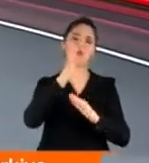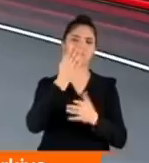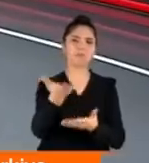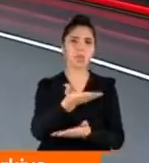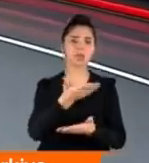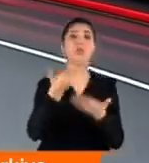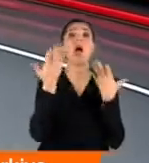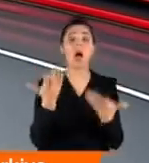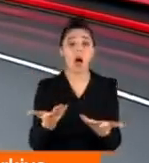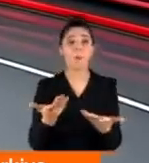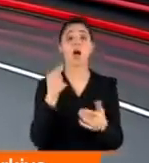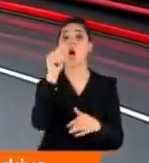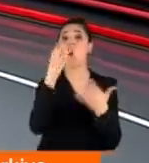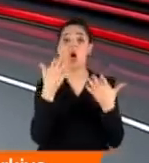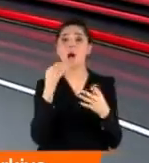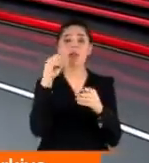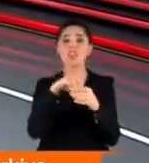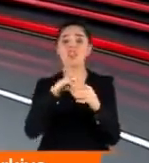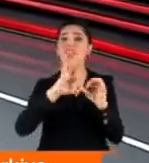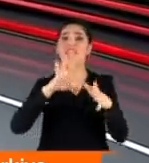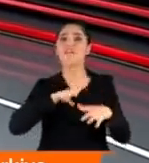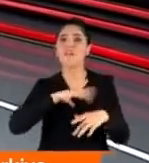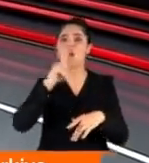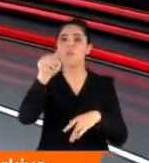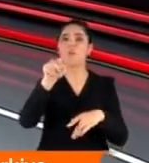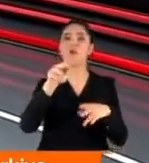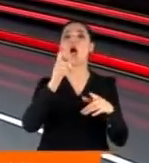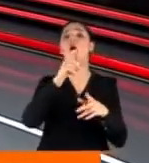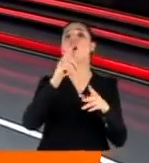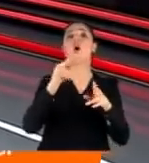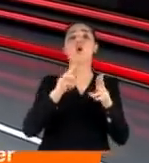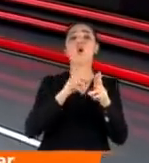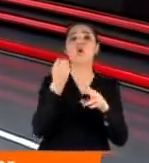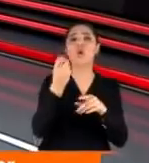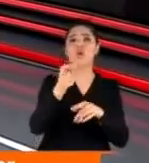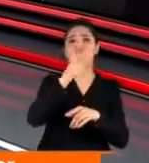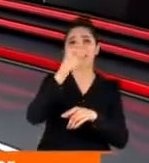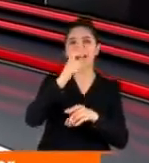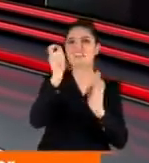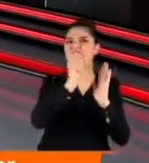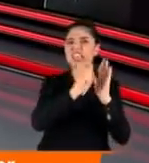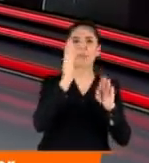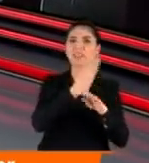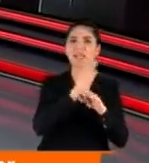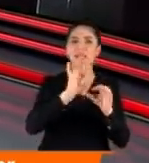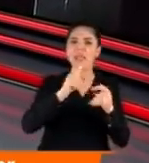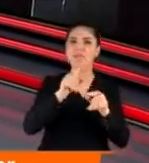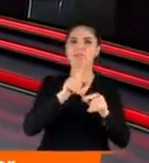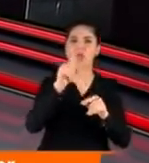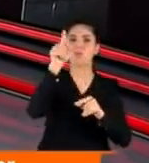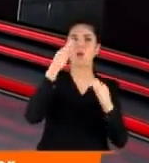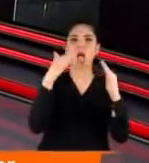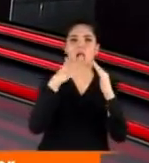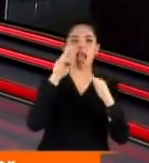biliyorsunuz. Ama şimdi o amanın ve buraya korona kahvehanesi yazmamızın nedeni bu